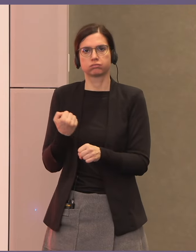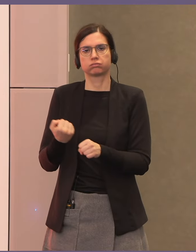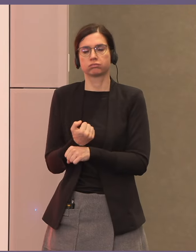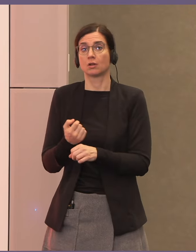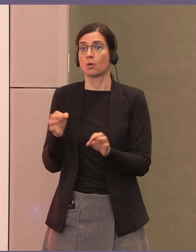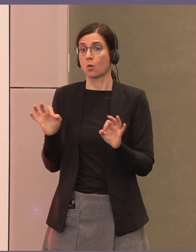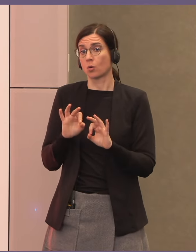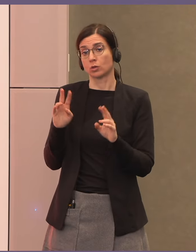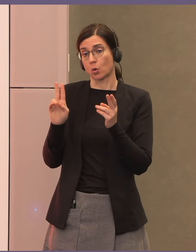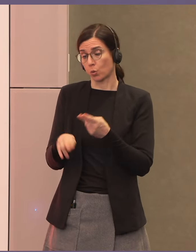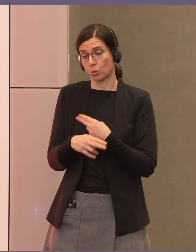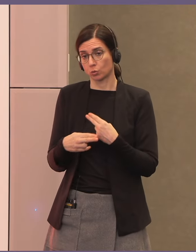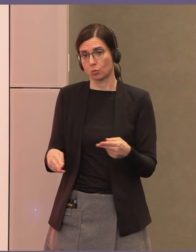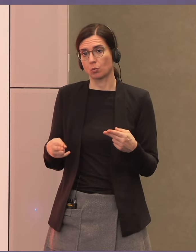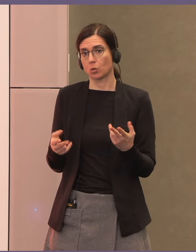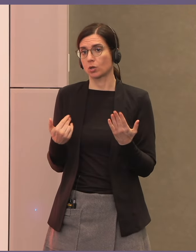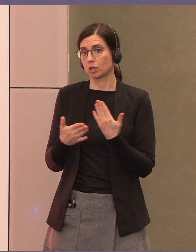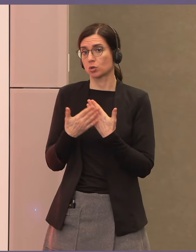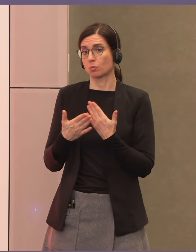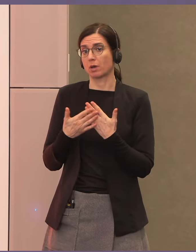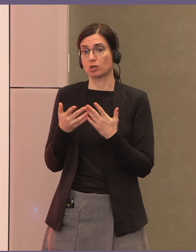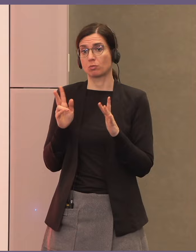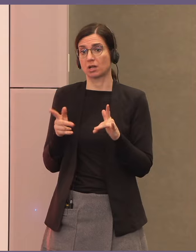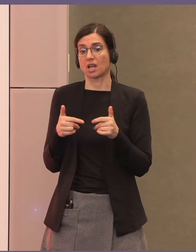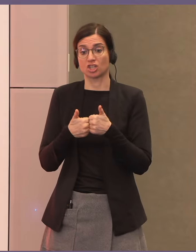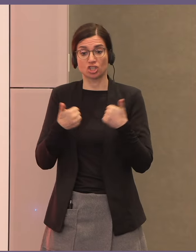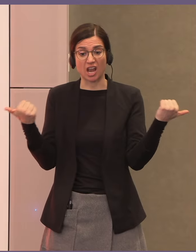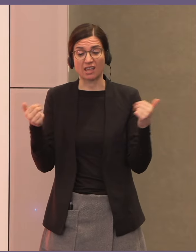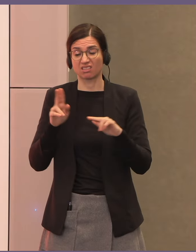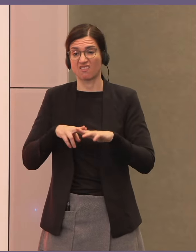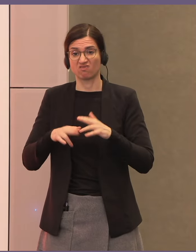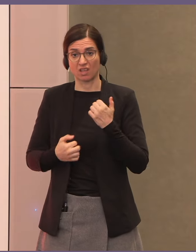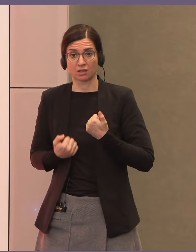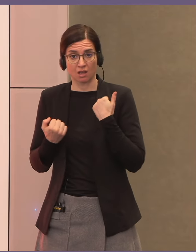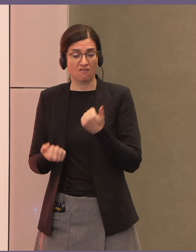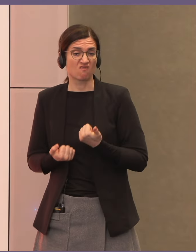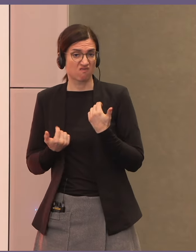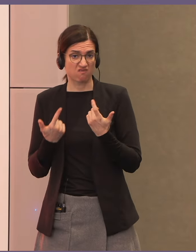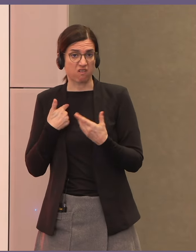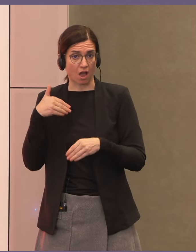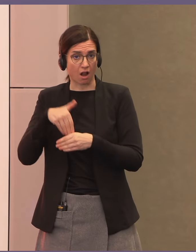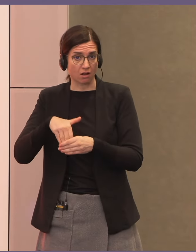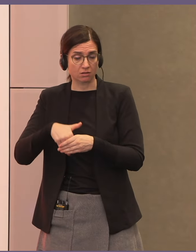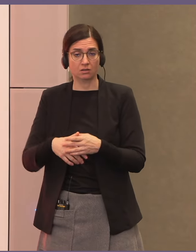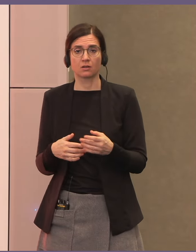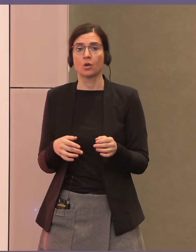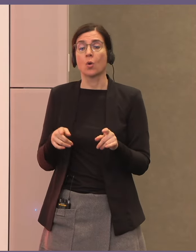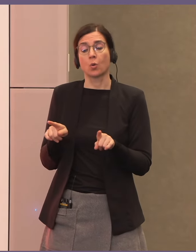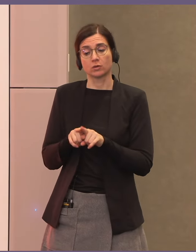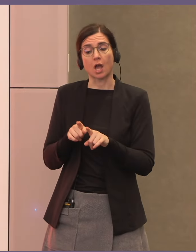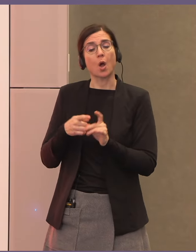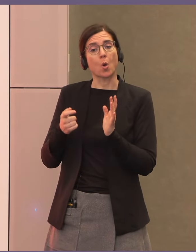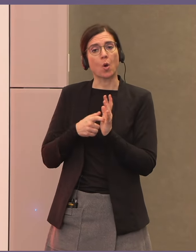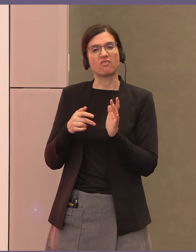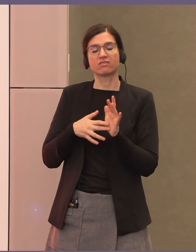erst gar nicht zum Beispiel aus gewaltsamen Beziehungen aussteigen und häufiger in Altersarmut verfallen.